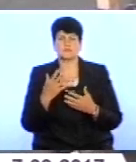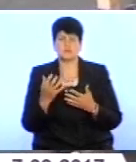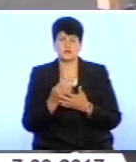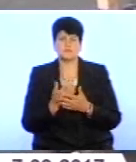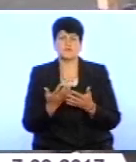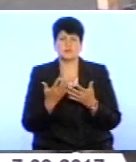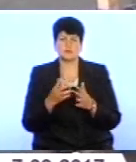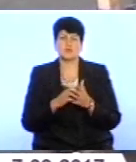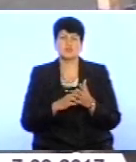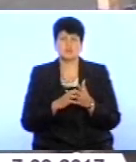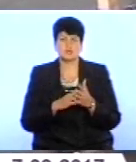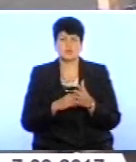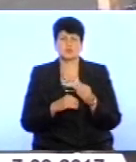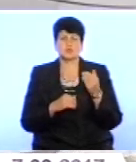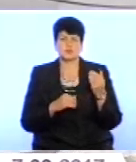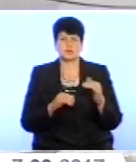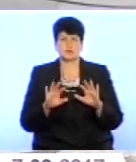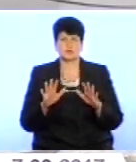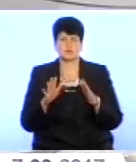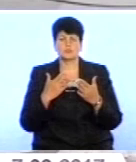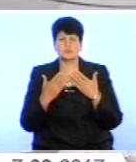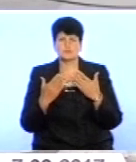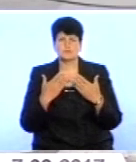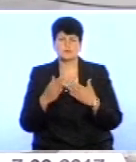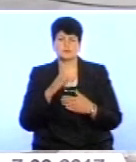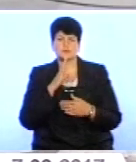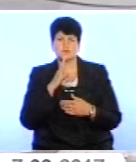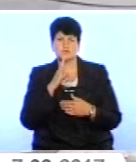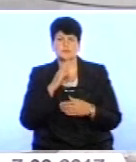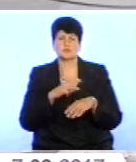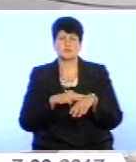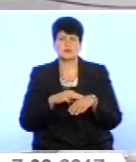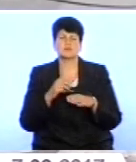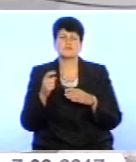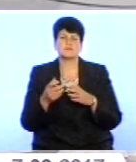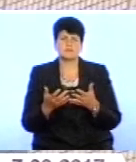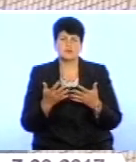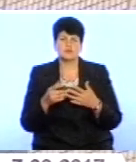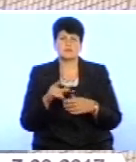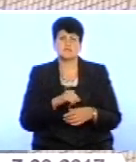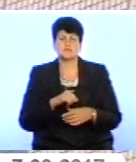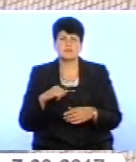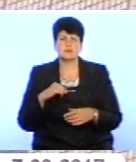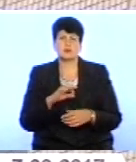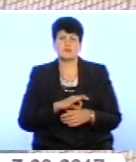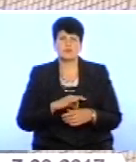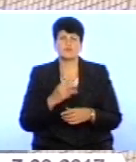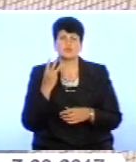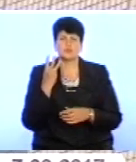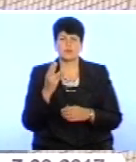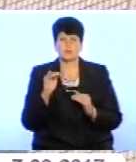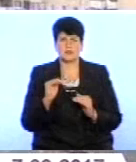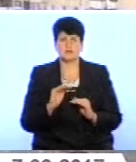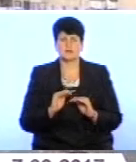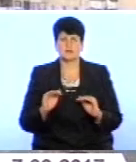з'ясувати причину її дій. Поспілкувавшись із краянкою, правоохоронці дізналися, що вона самостійно виховує трьох малолітніх